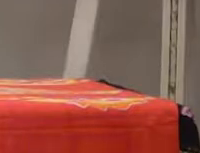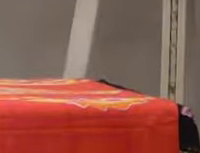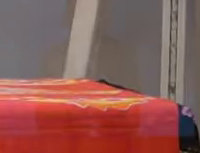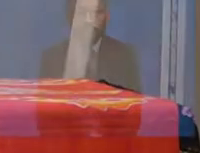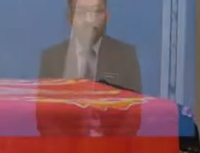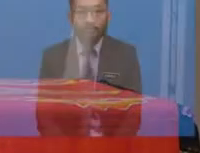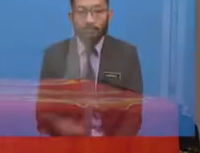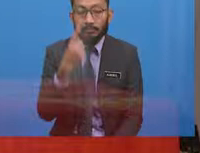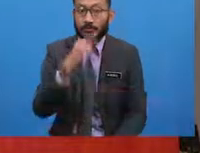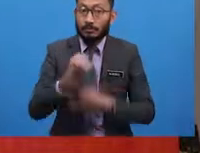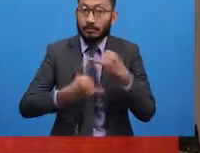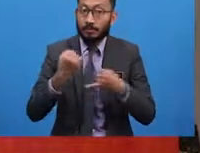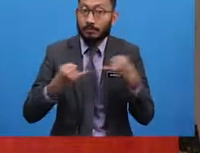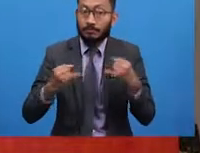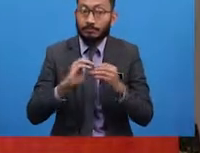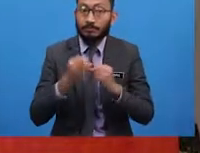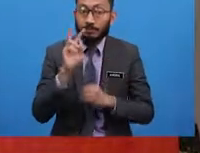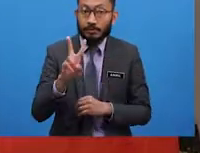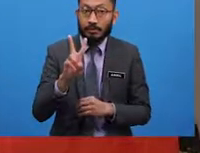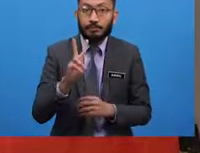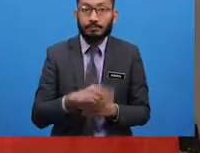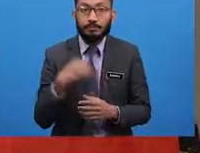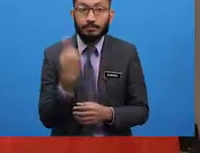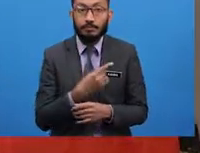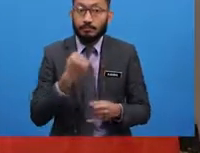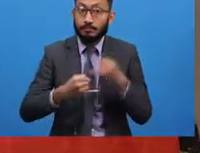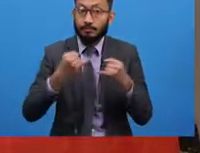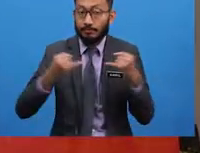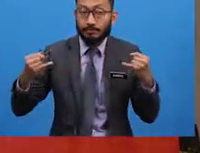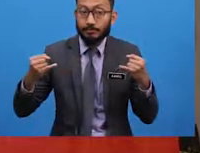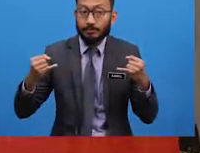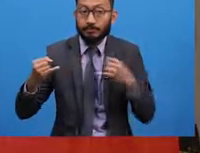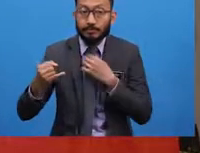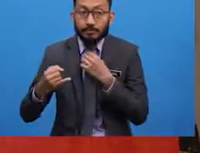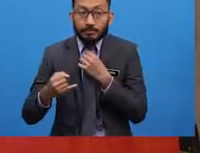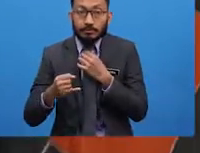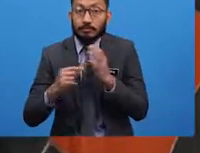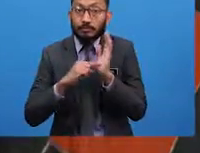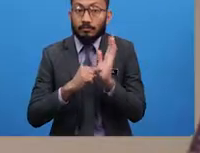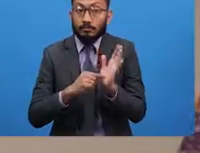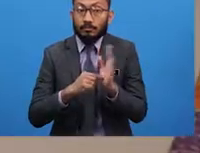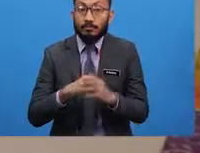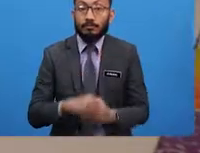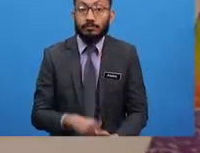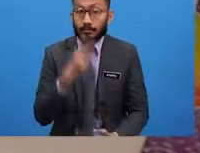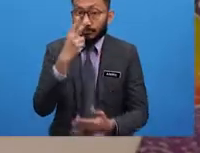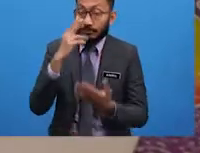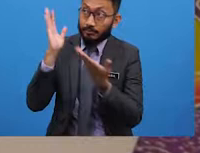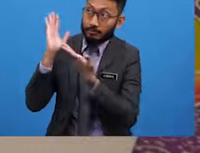Untuk ikatan kedua, kita ikat kain seperti yang cikgu tunjukkan.